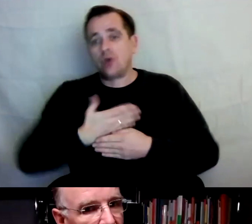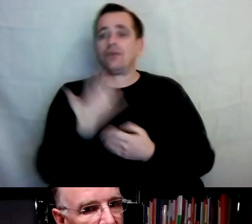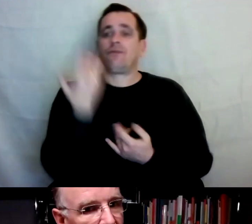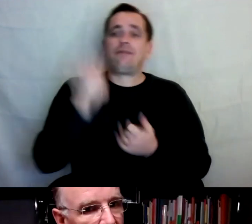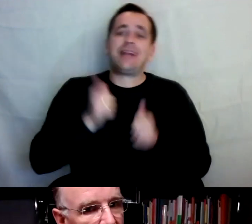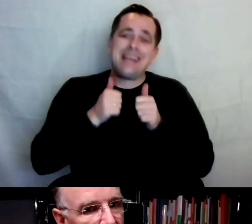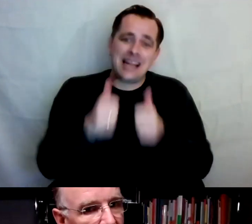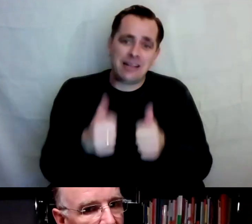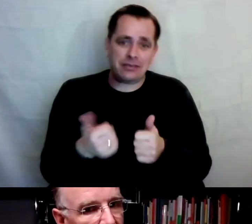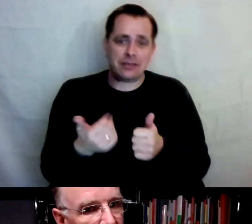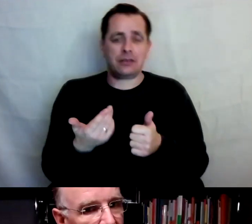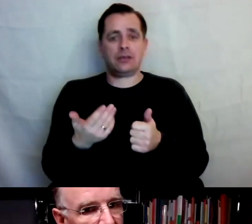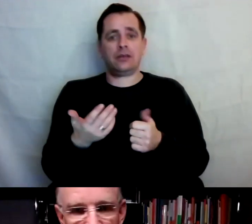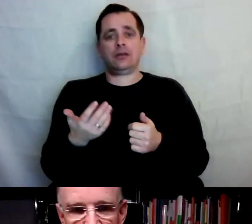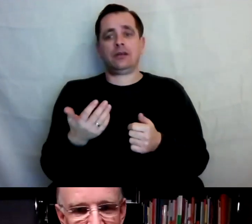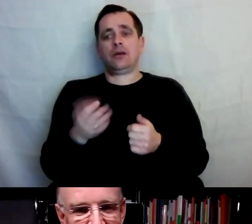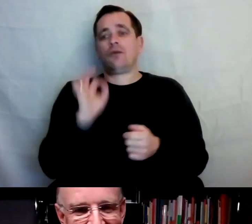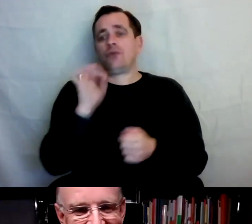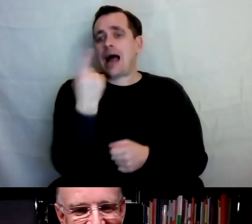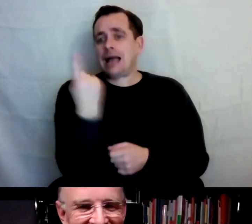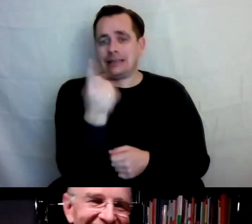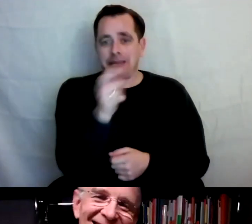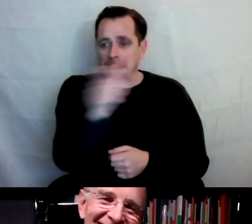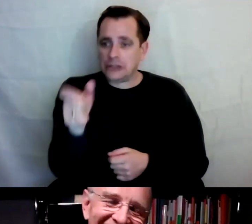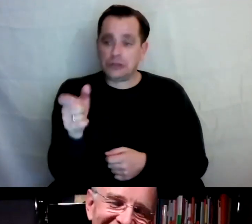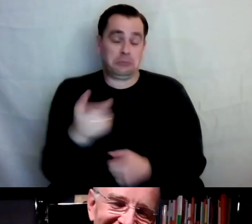große Unsicherheiten, gar keine Frage.